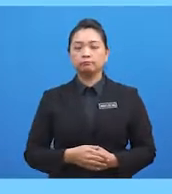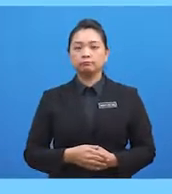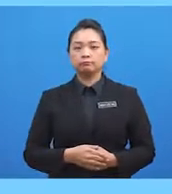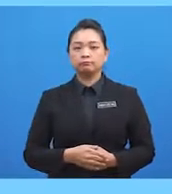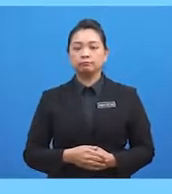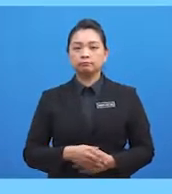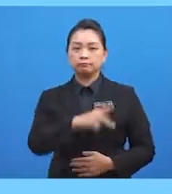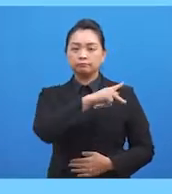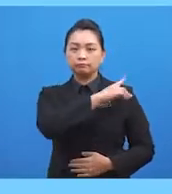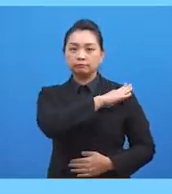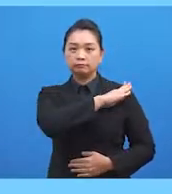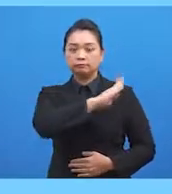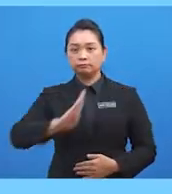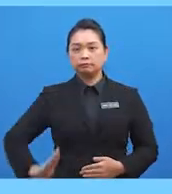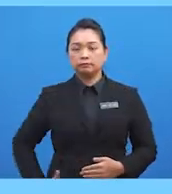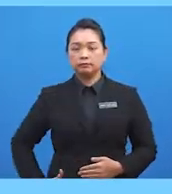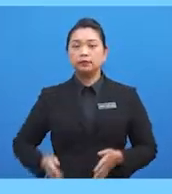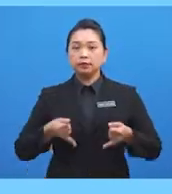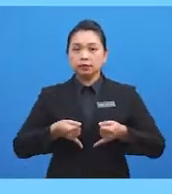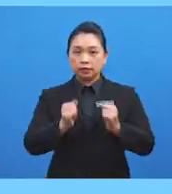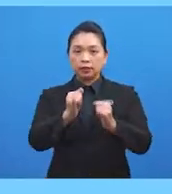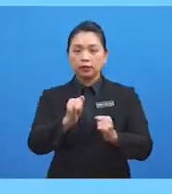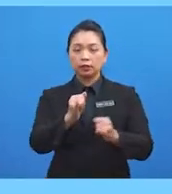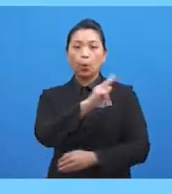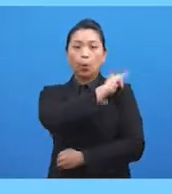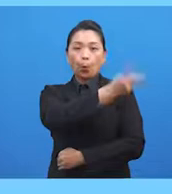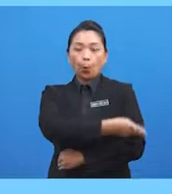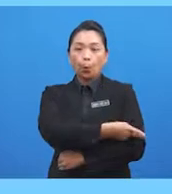Paduka Baginda menjalankan kuasa berdasarkan